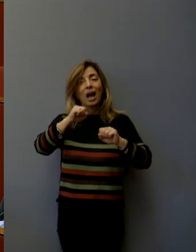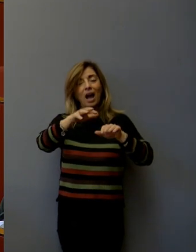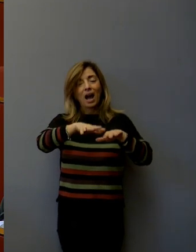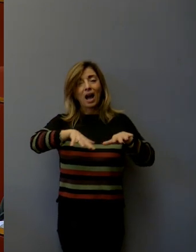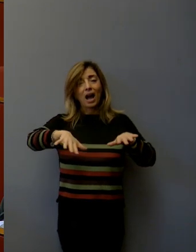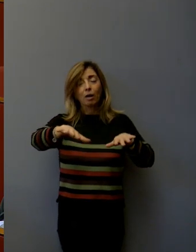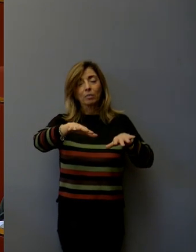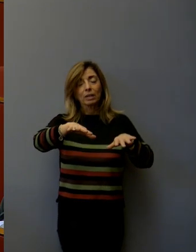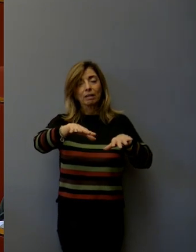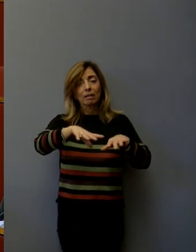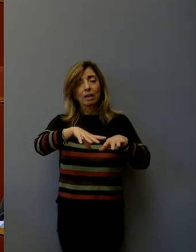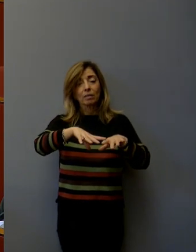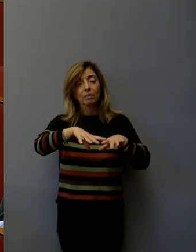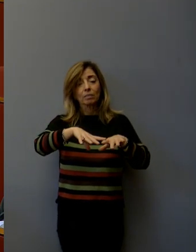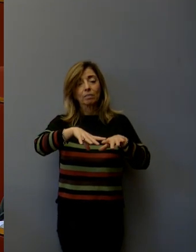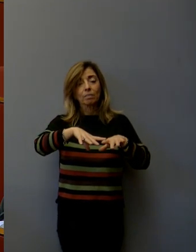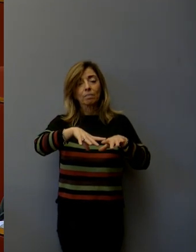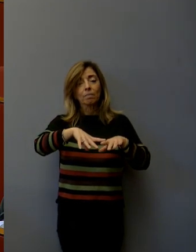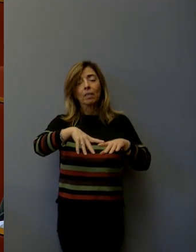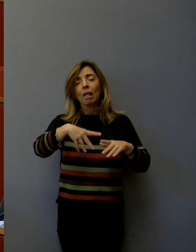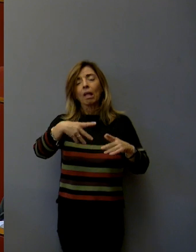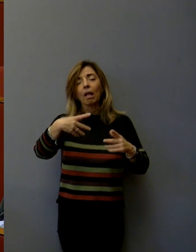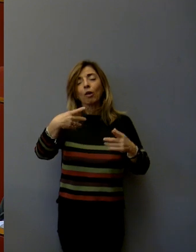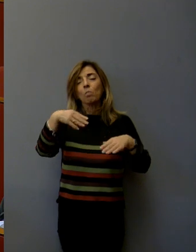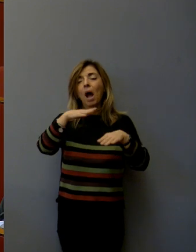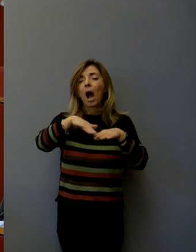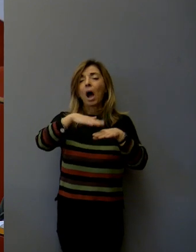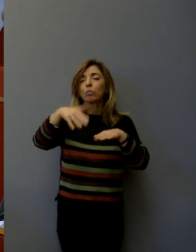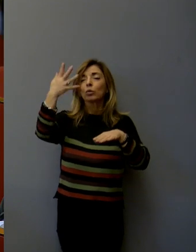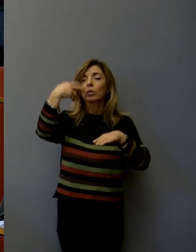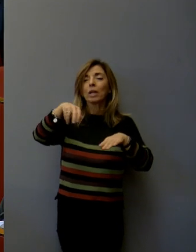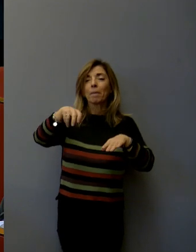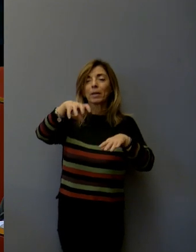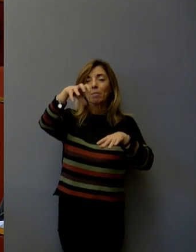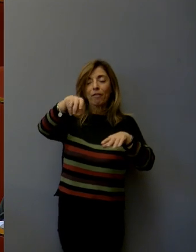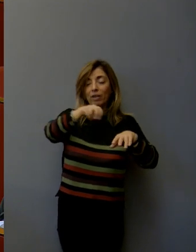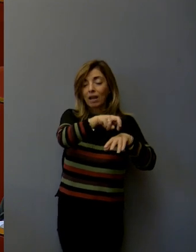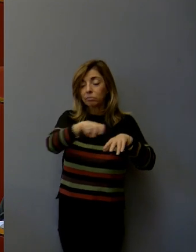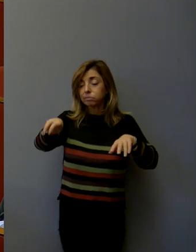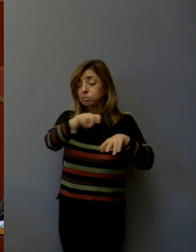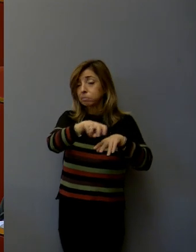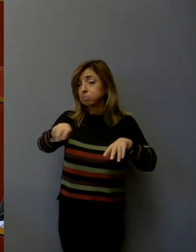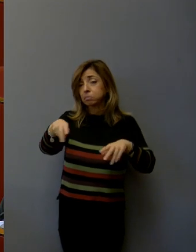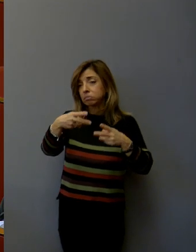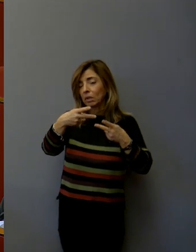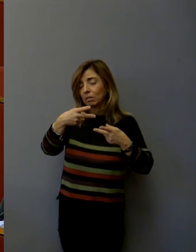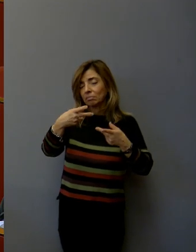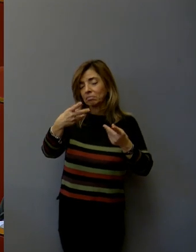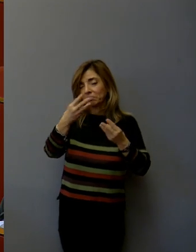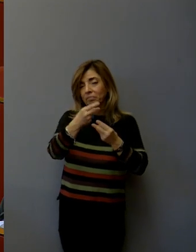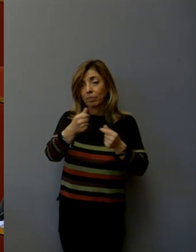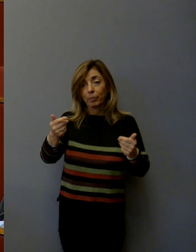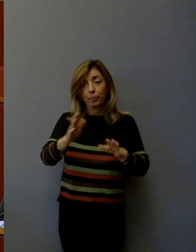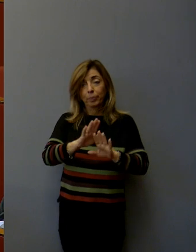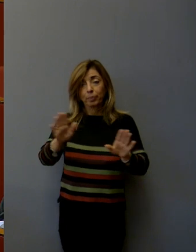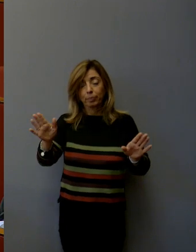fatto di attraversare Villa rosatta ma anche quando le persone scoprono Villa Rosazza invito tutti